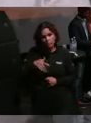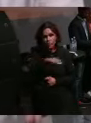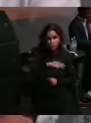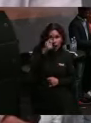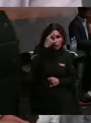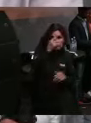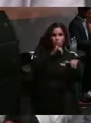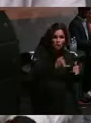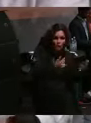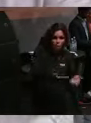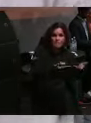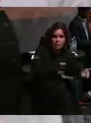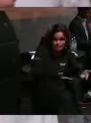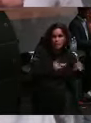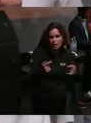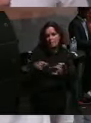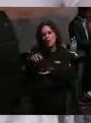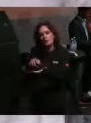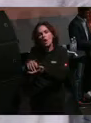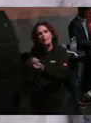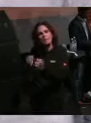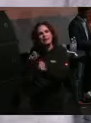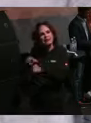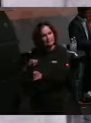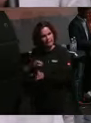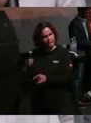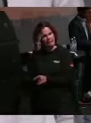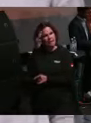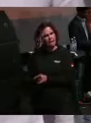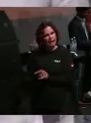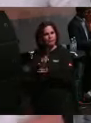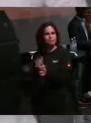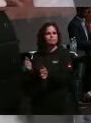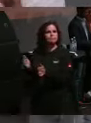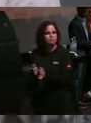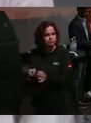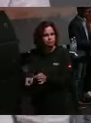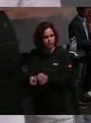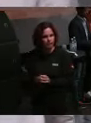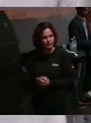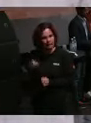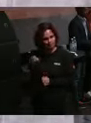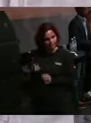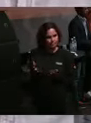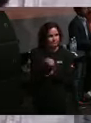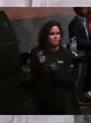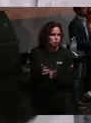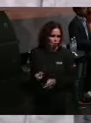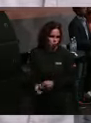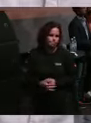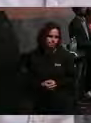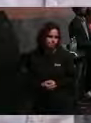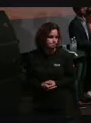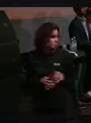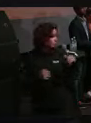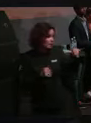men ofte så ser vi også at lokale politikere som kreative og som går foran, og det må vi også heie fram da. Vi skal